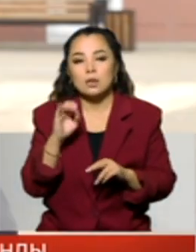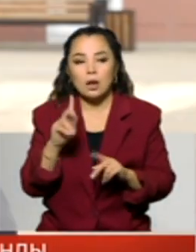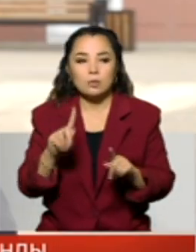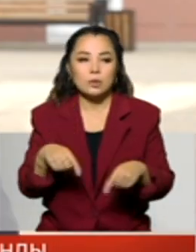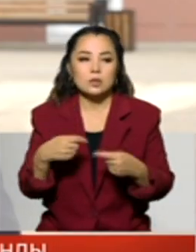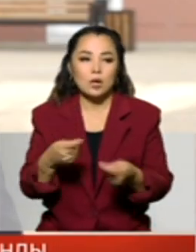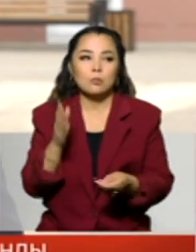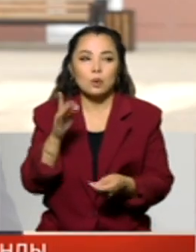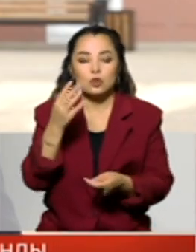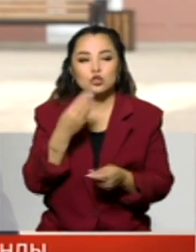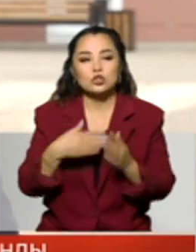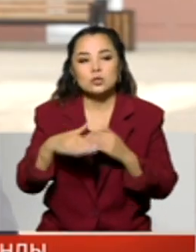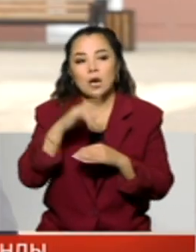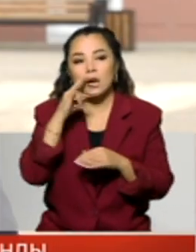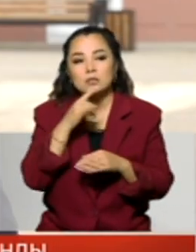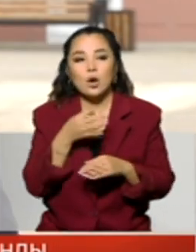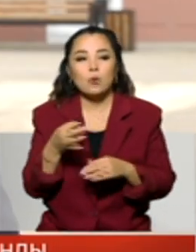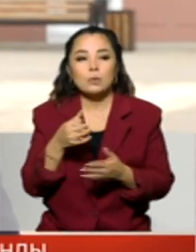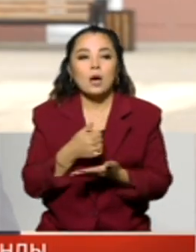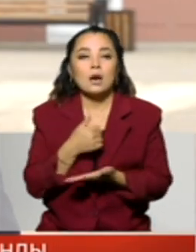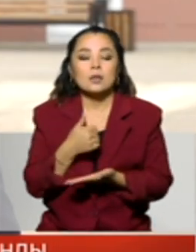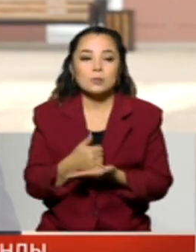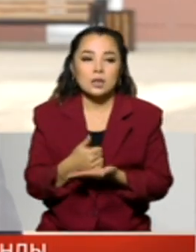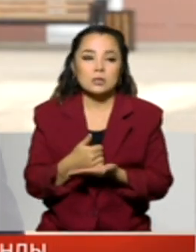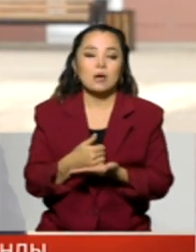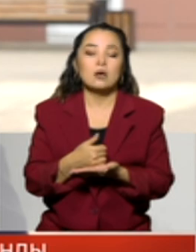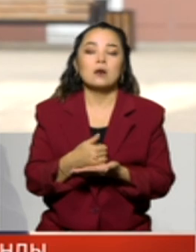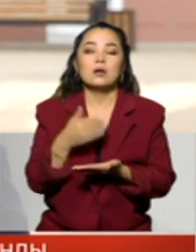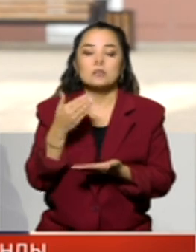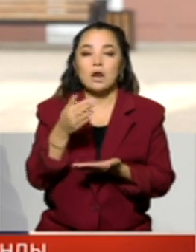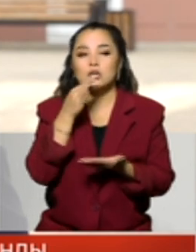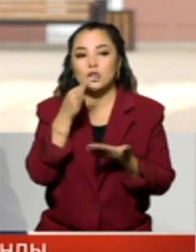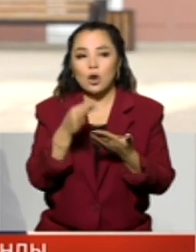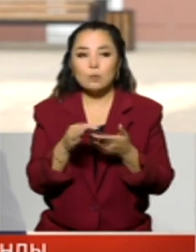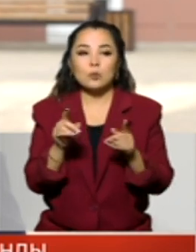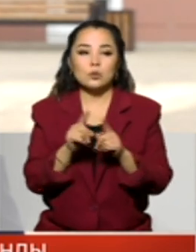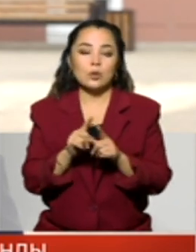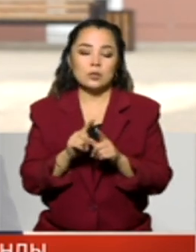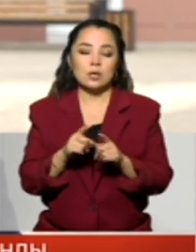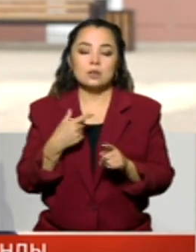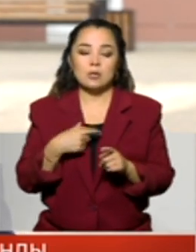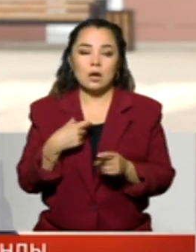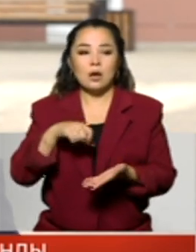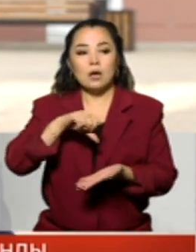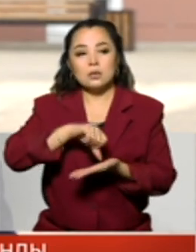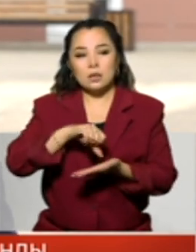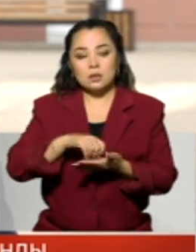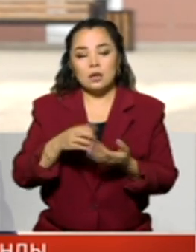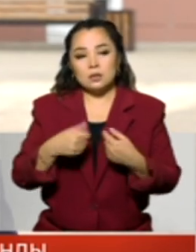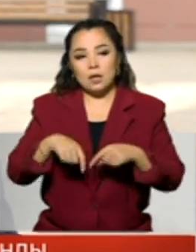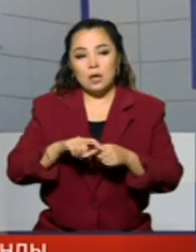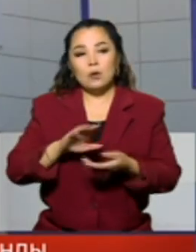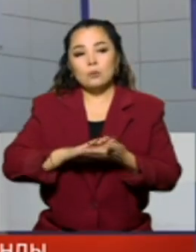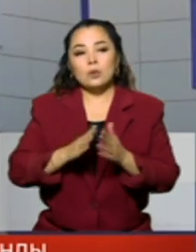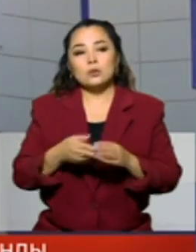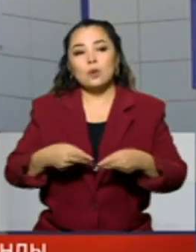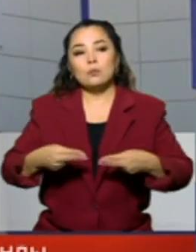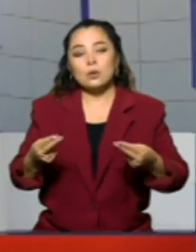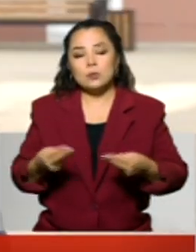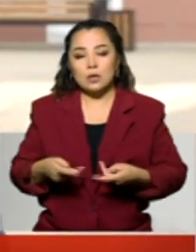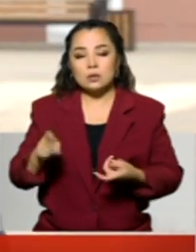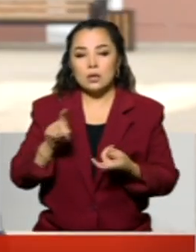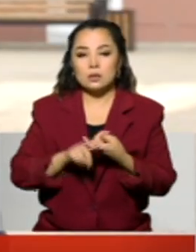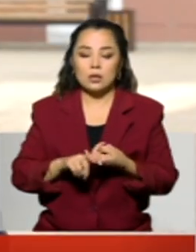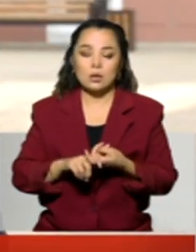берілмек. Шығыс Қазақстан облысының әкімдігі және де қазақстан жауапкершілігі шектеулі серіктестігінің арасындағы меморандумға байланысты